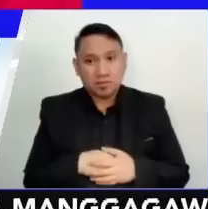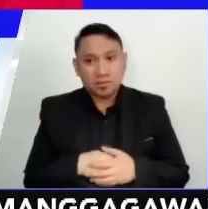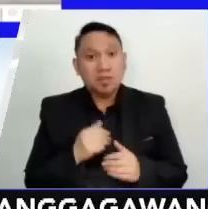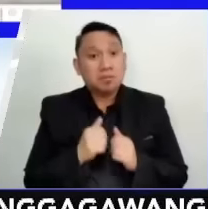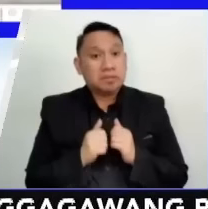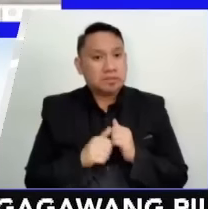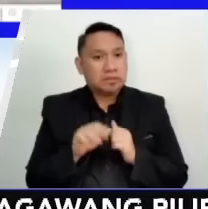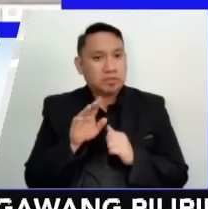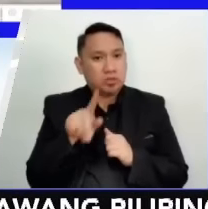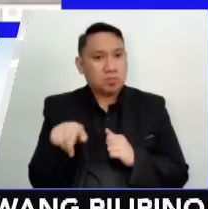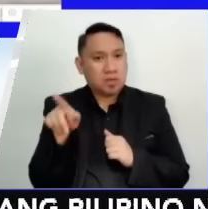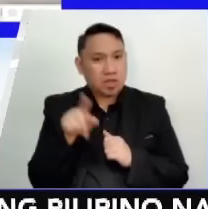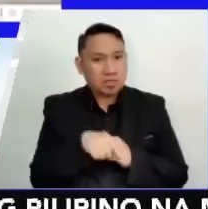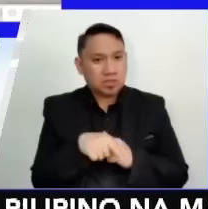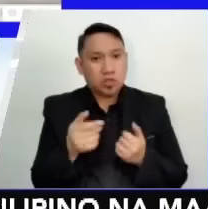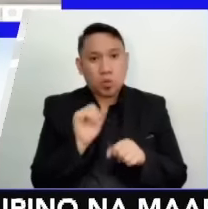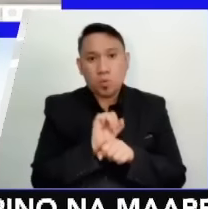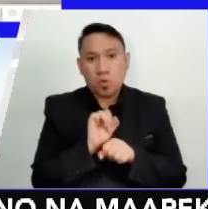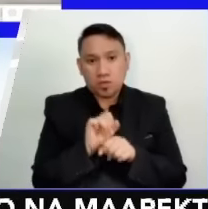permit